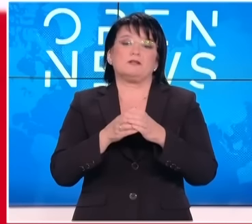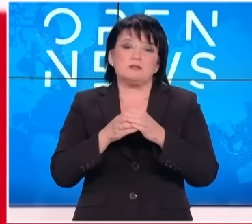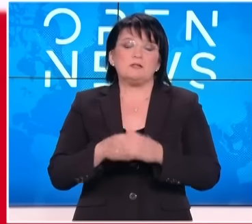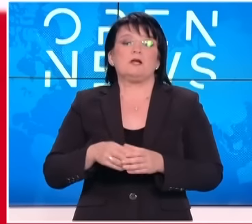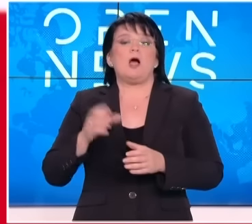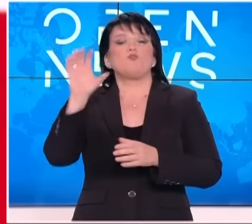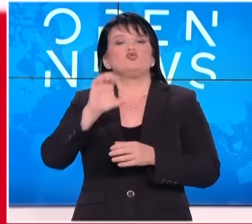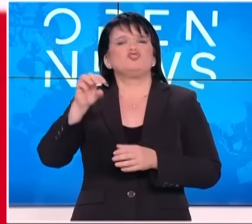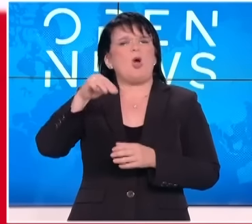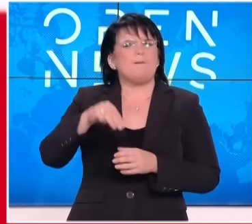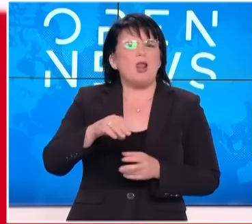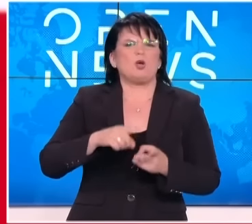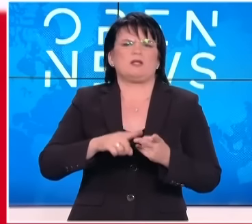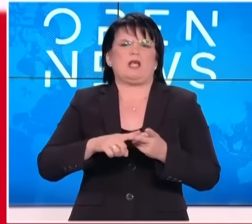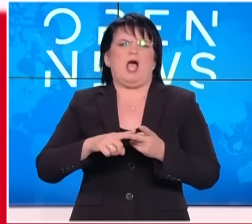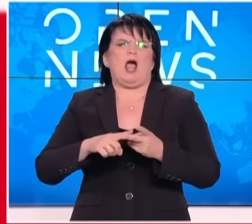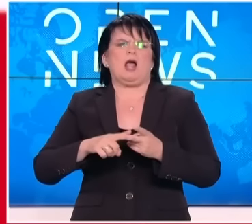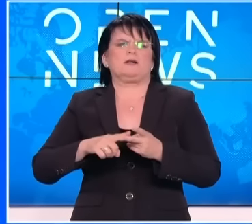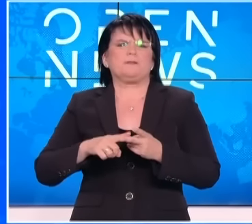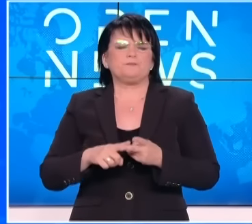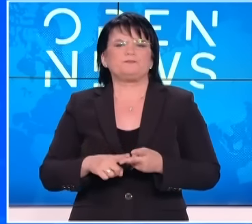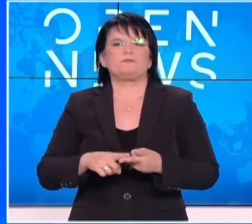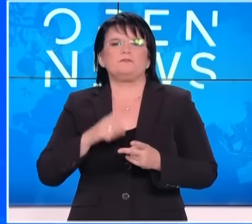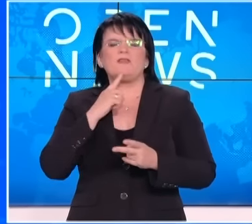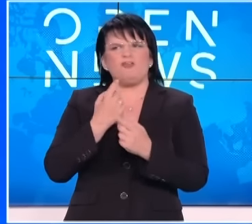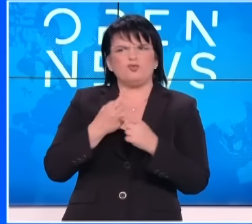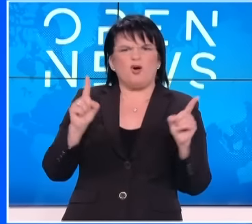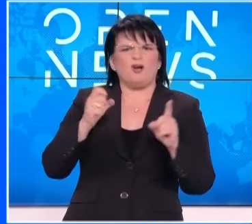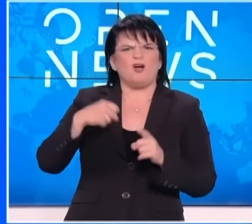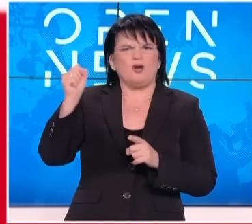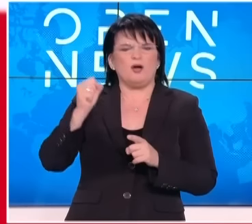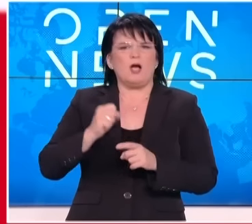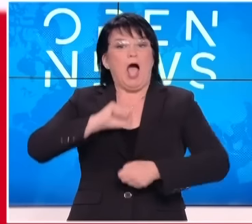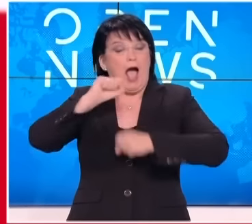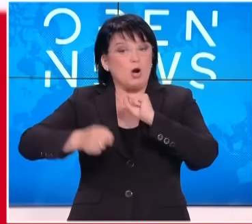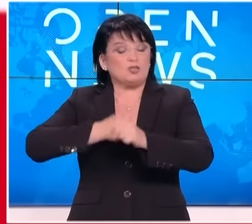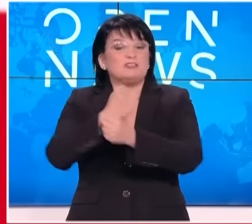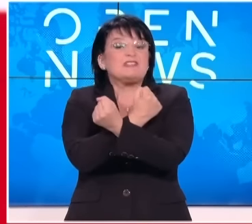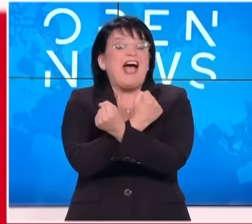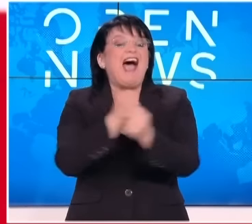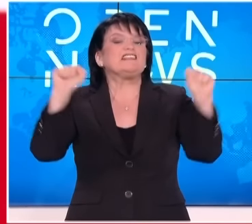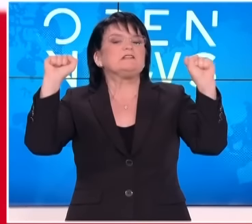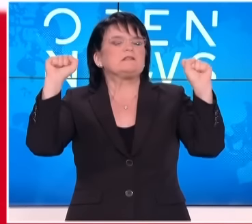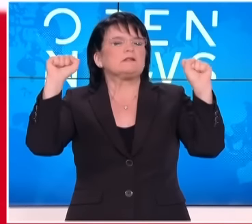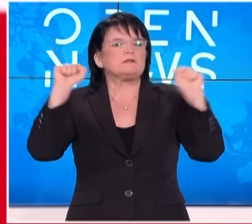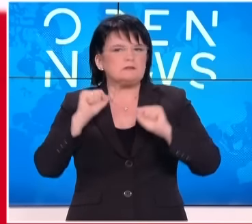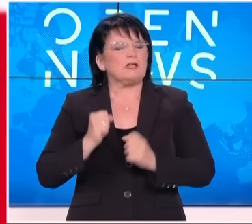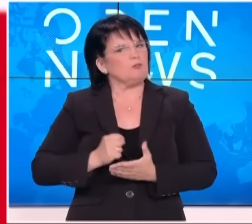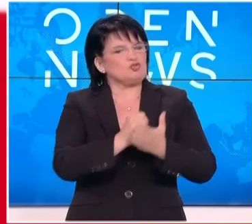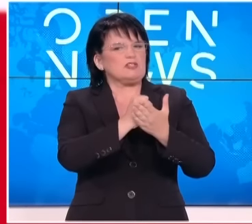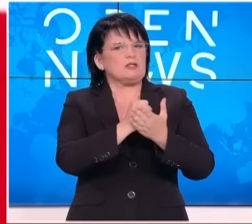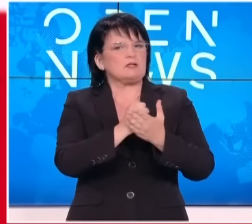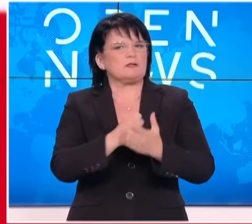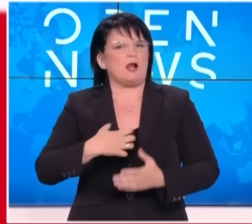μπελογιάννη λέει ότι τιμά και τους αγωνιστές της αντί ότι τιμά τους αγωνιστές τηςς αντίστασης όχι ενόχλησε τους